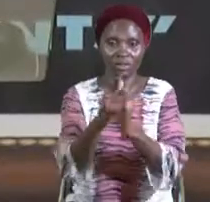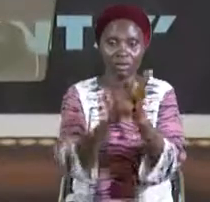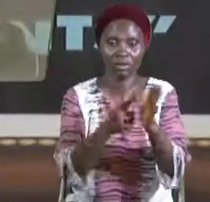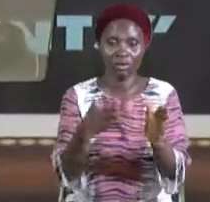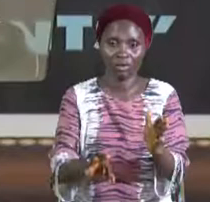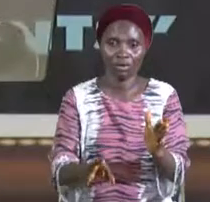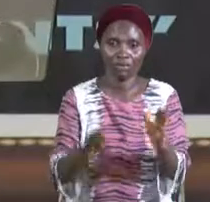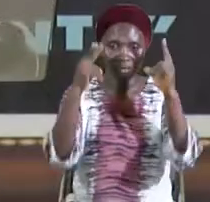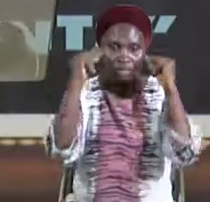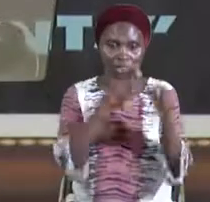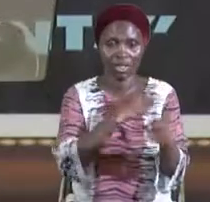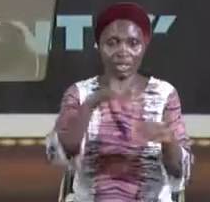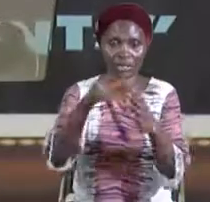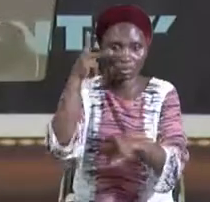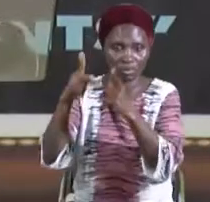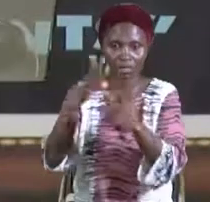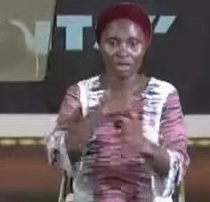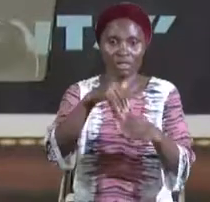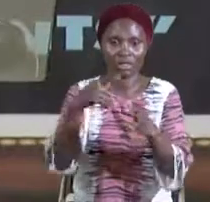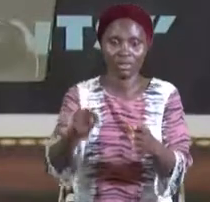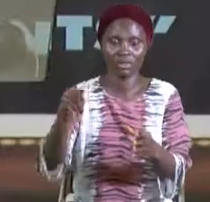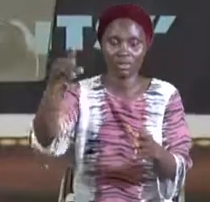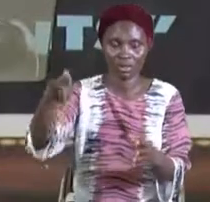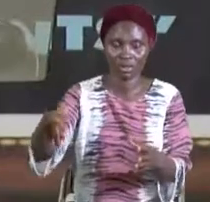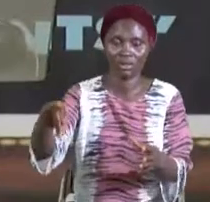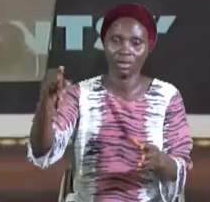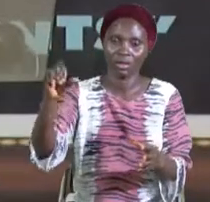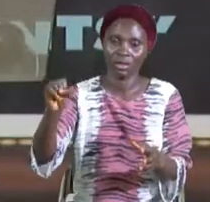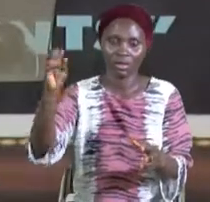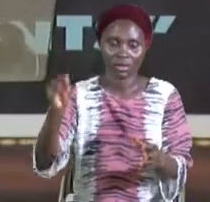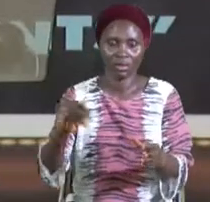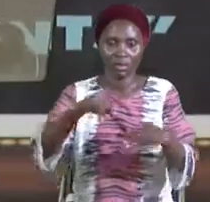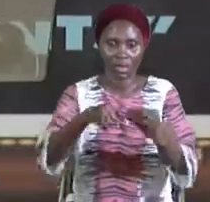Moïse, dans les prophètes, dans les psaumes.